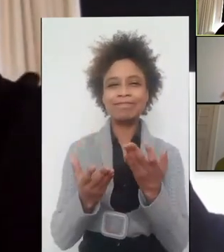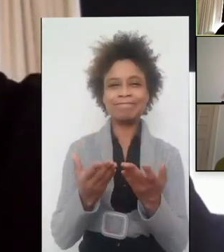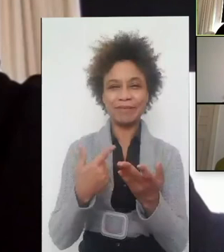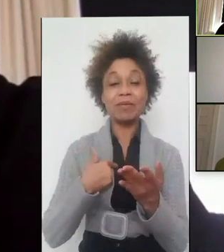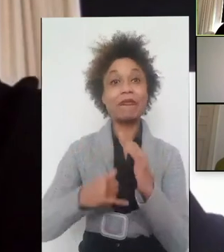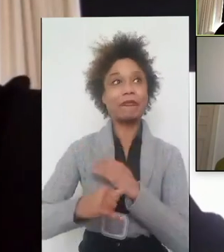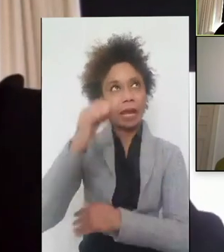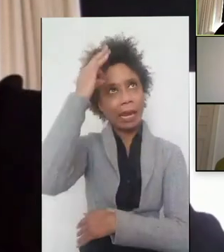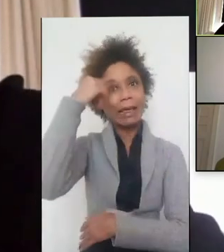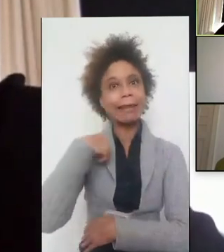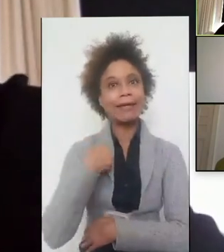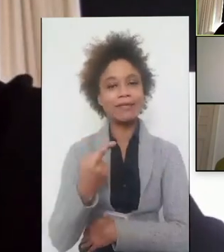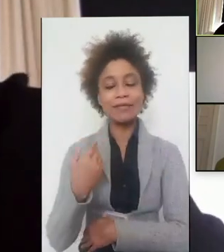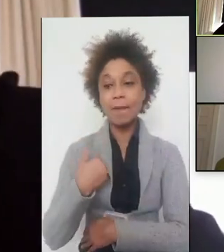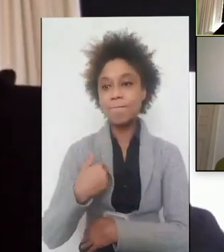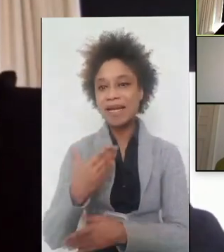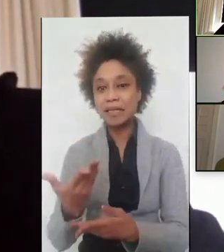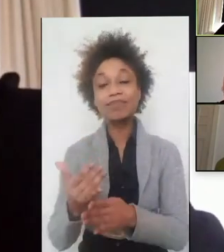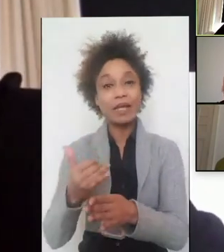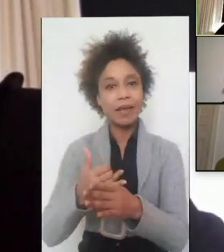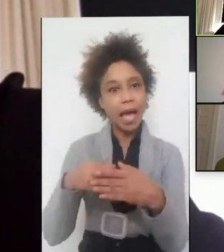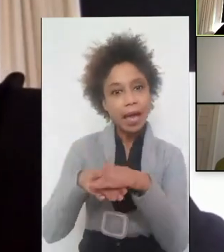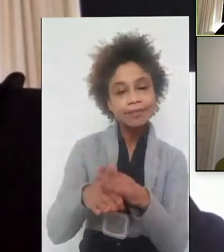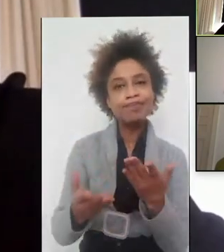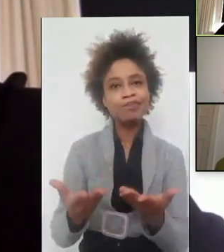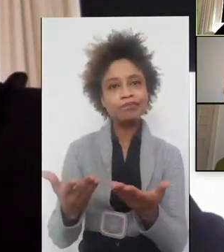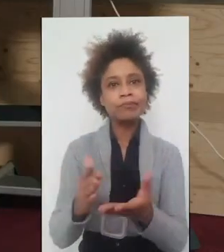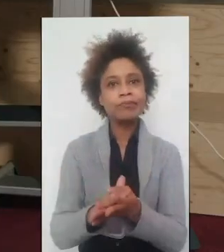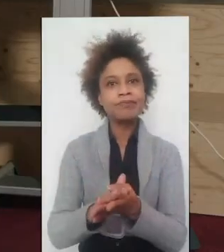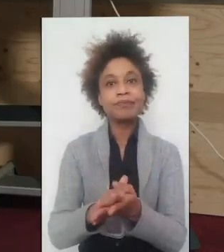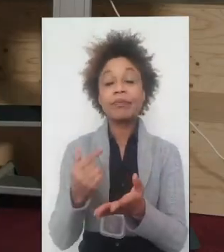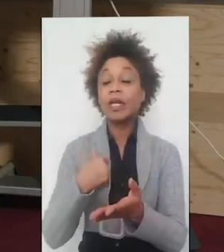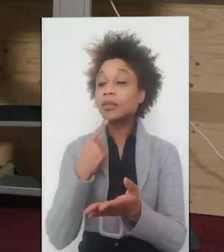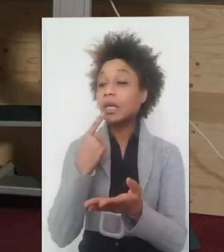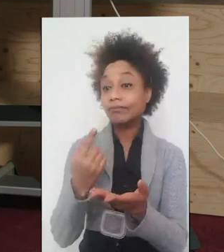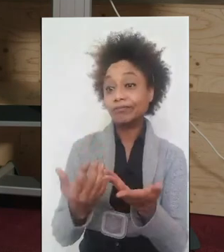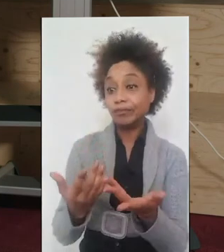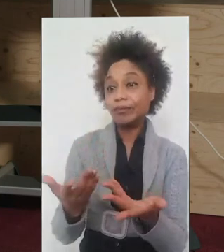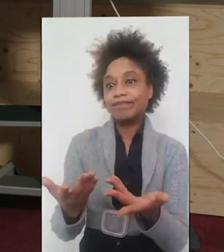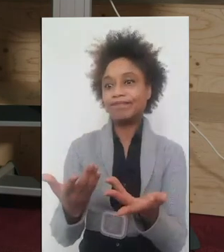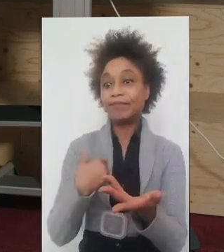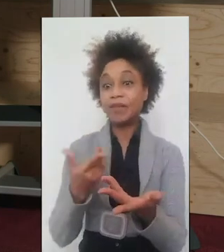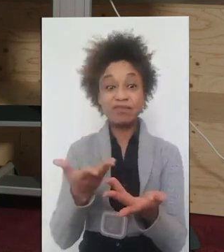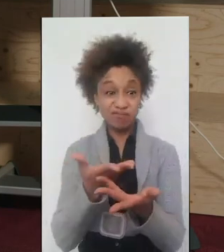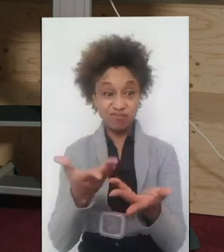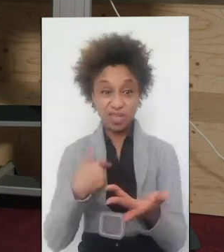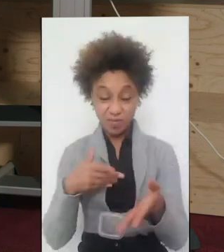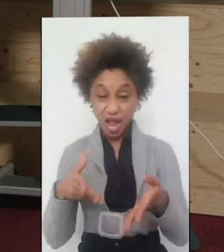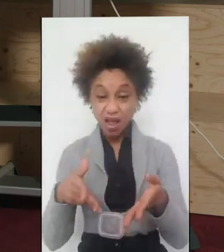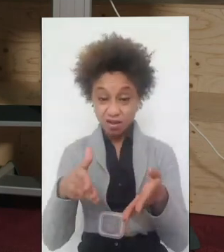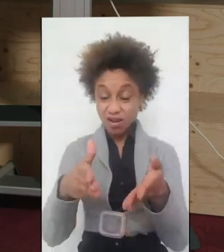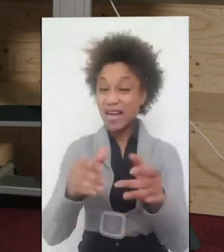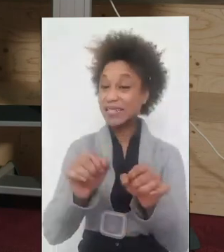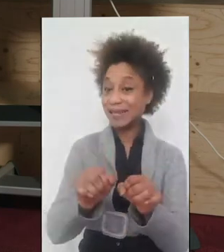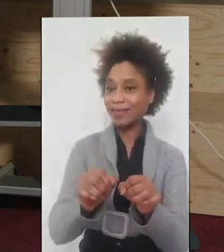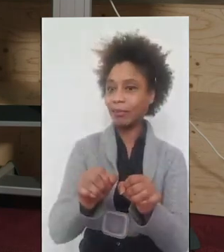of dingen uit handen te durven te geven. En ik denk dat daarin wel het een en ander wel mag veranderen, ja. En